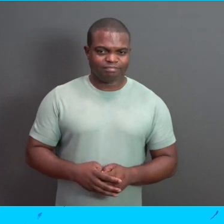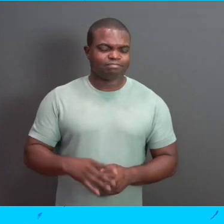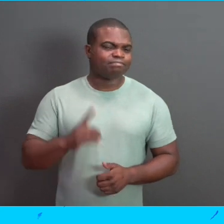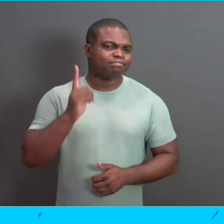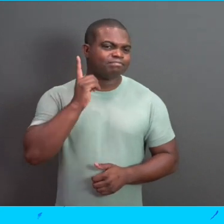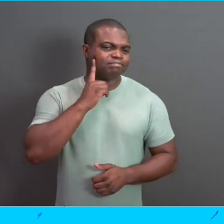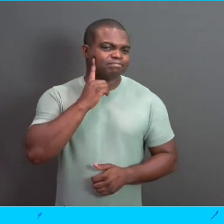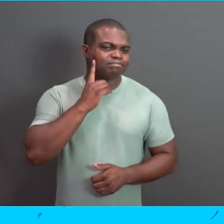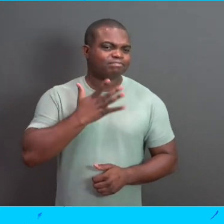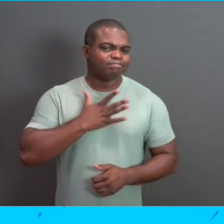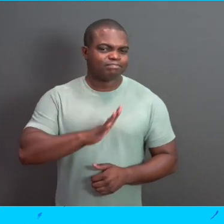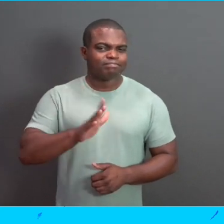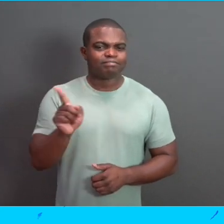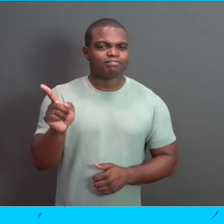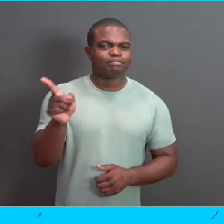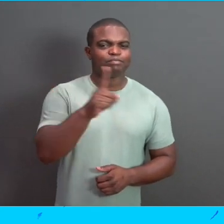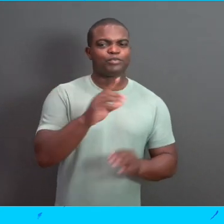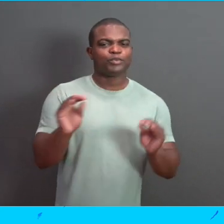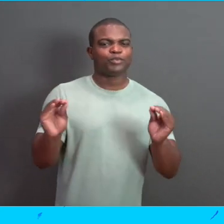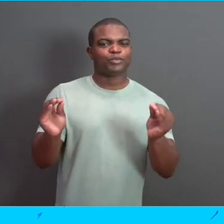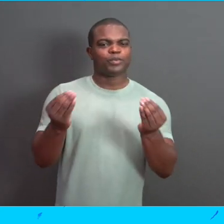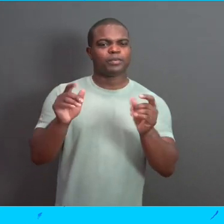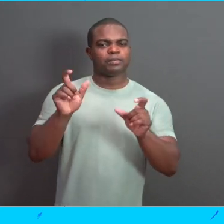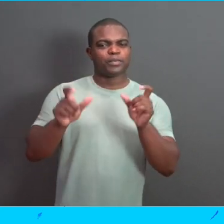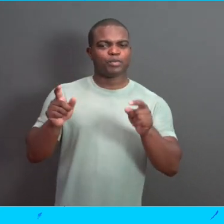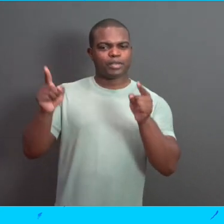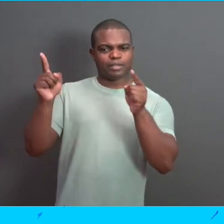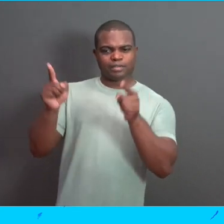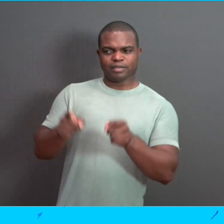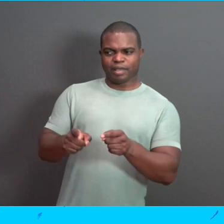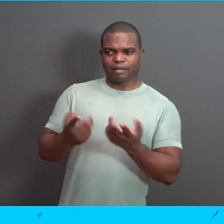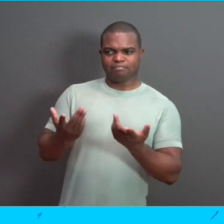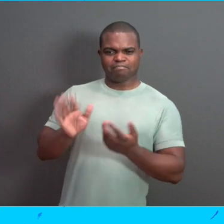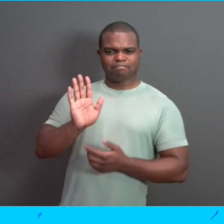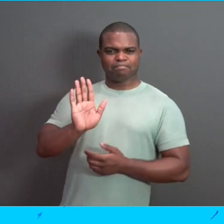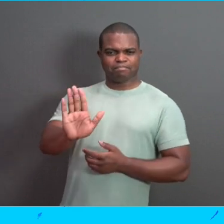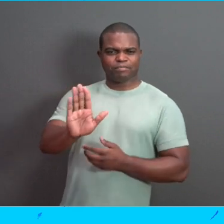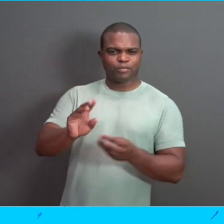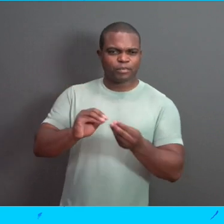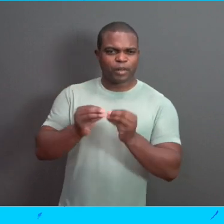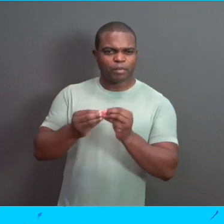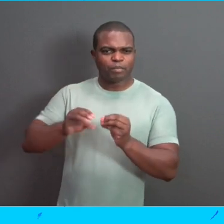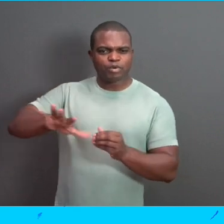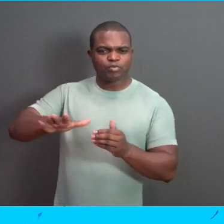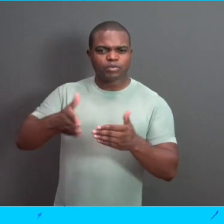jeunes dans l'Inde sur les défis qu'ils font face